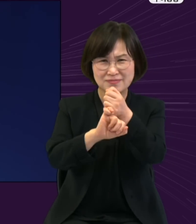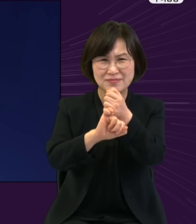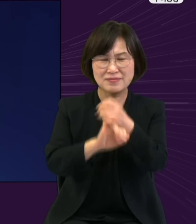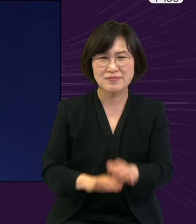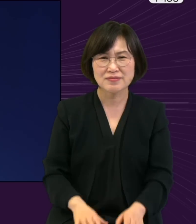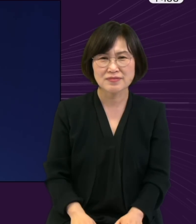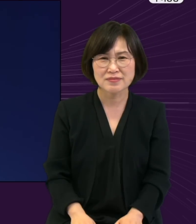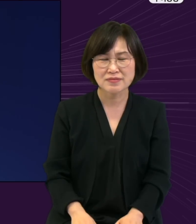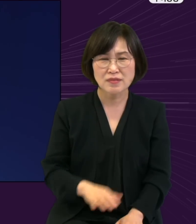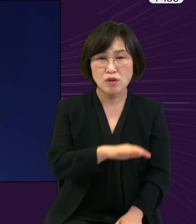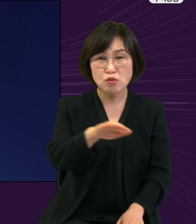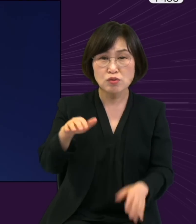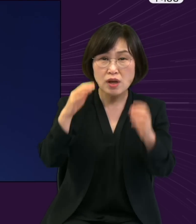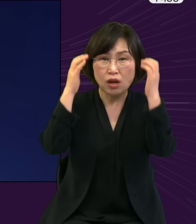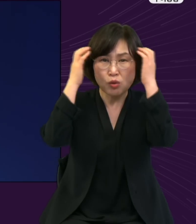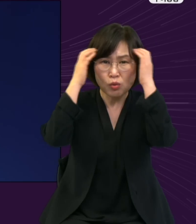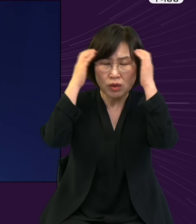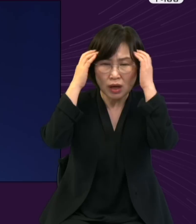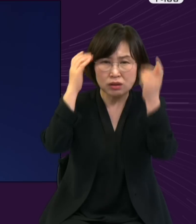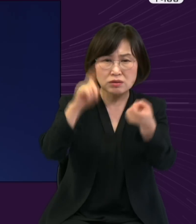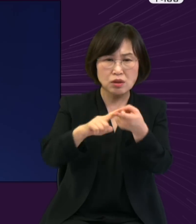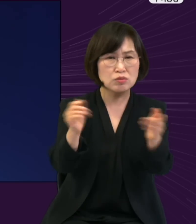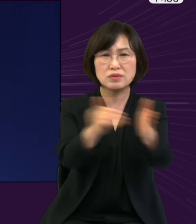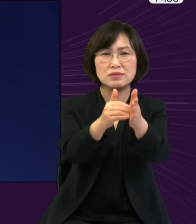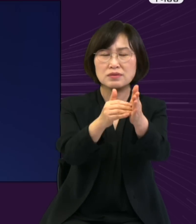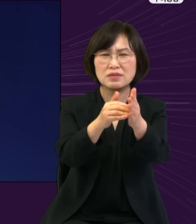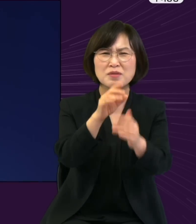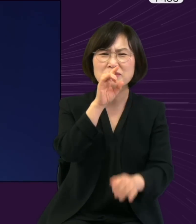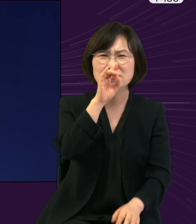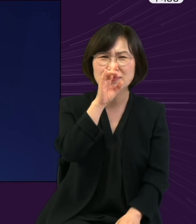우리의 고난은 고난으로 끝을 맺어서는 안 됩니다.